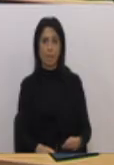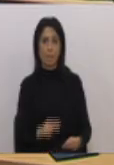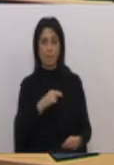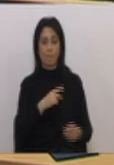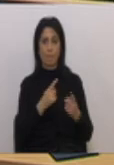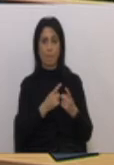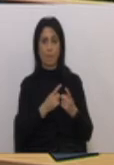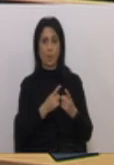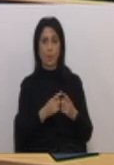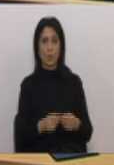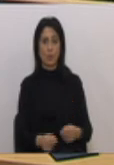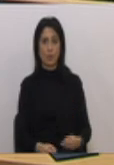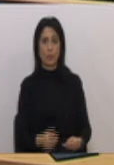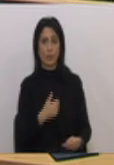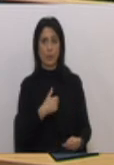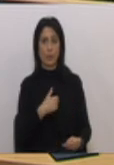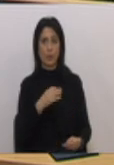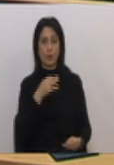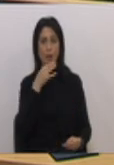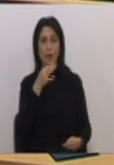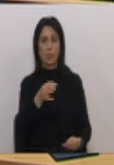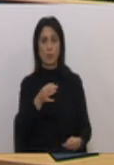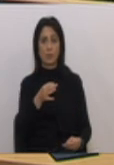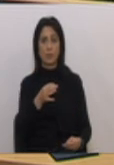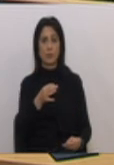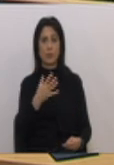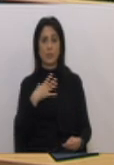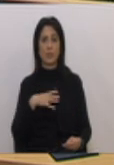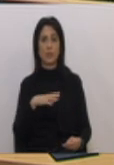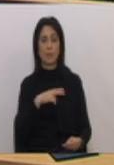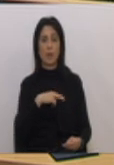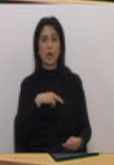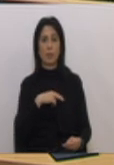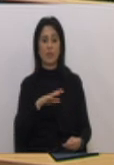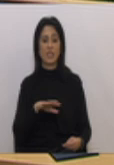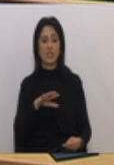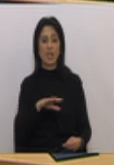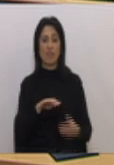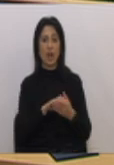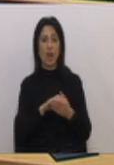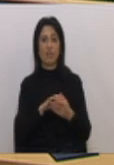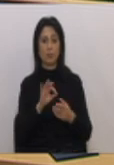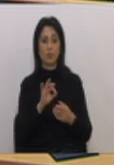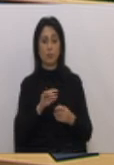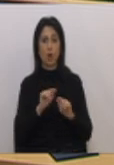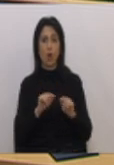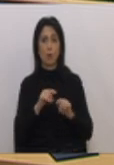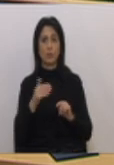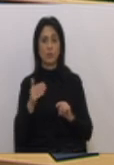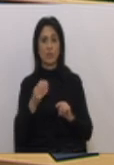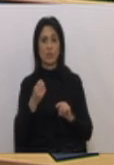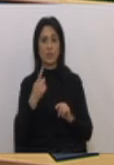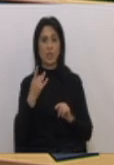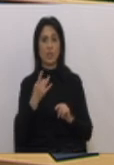კოლეგებო, მინდა გამოვეხმაურო საქართველოს პარლამენტის საგარეო კავშირების თაობაზე ოპოზიციის მხრიდან